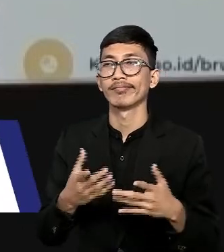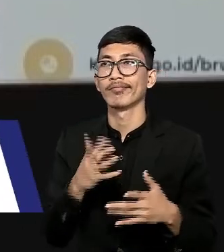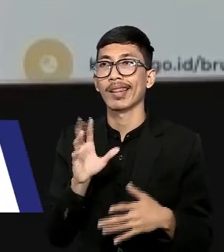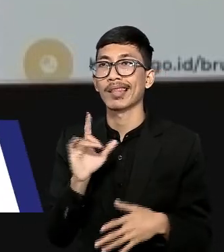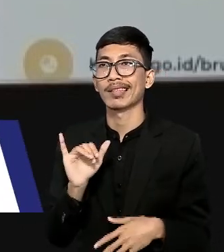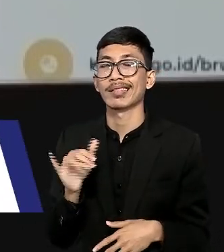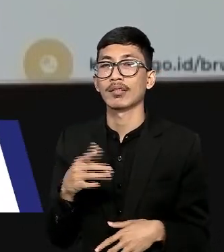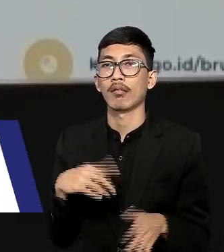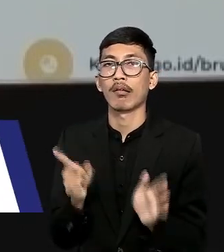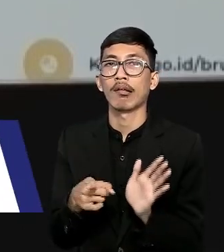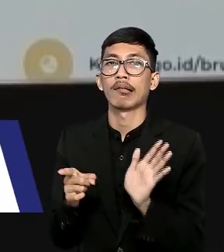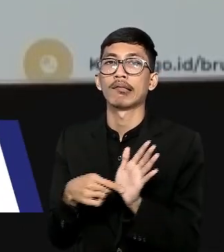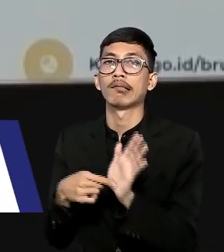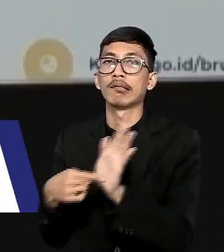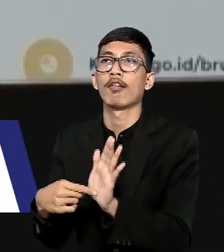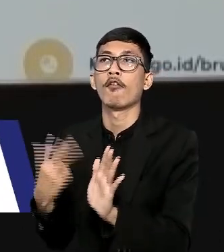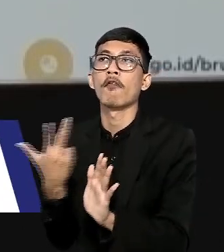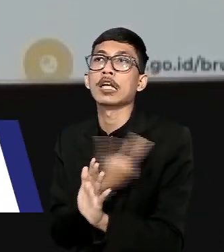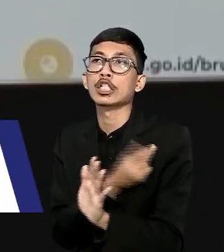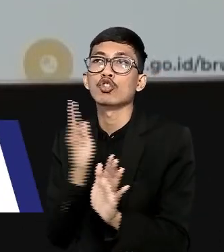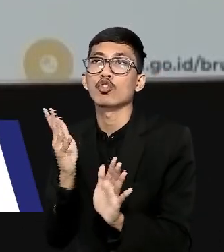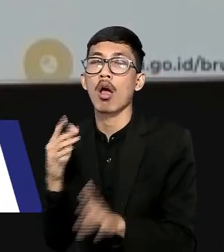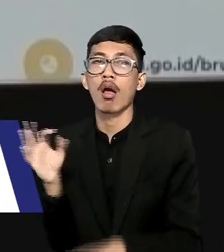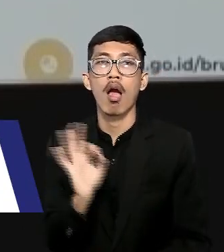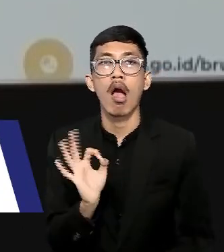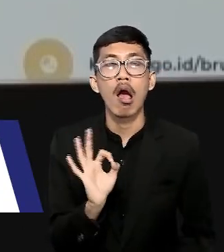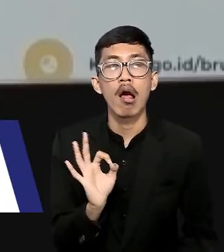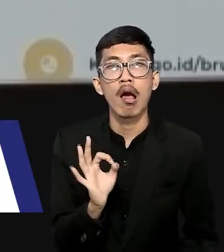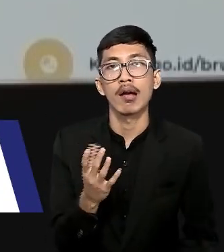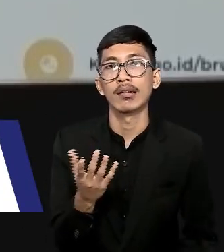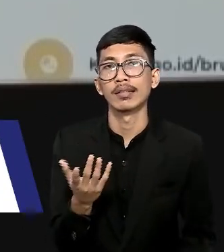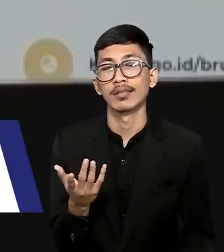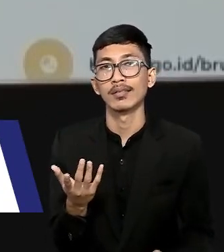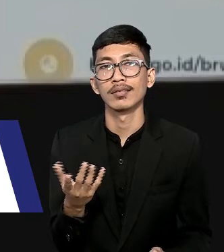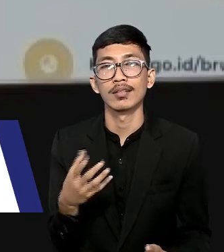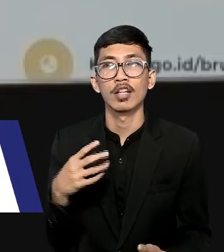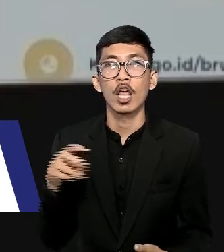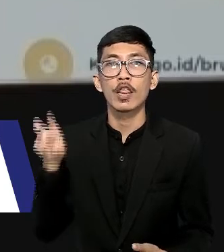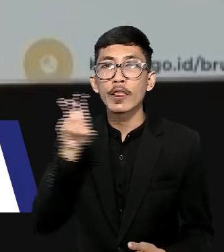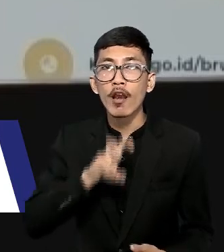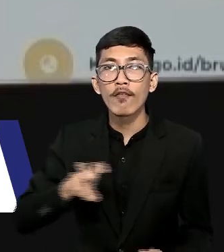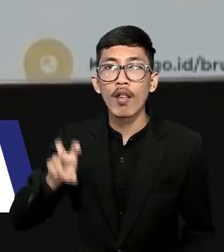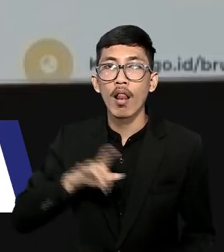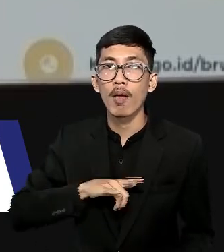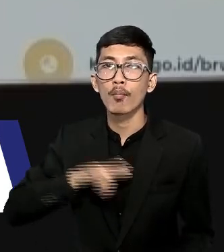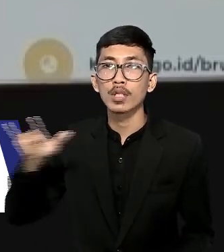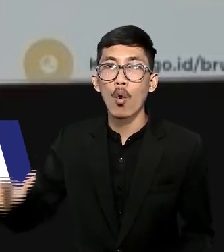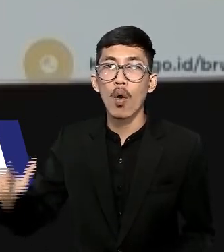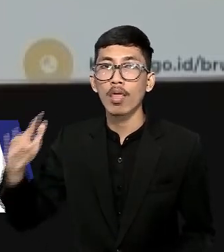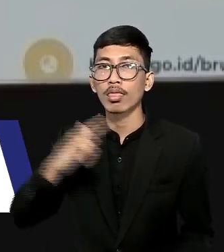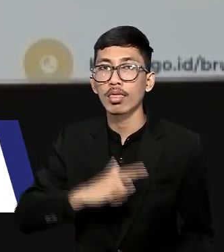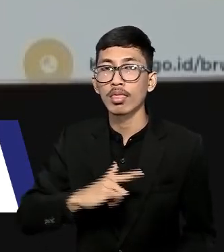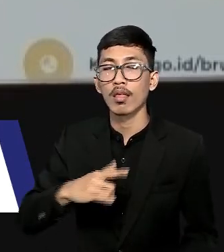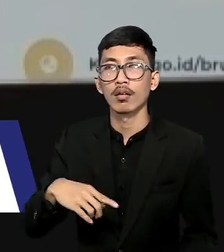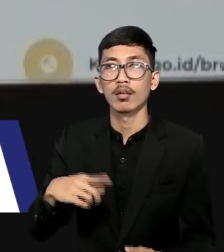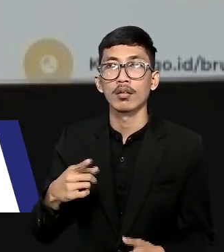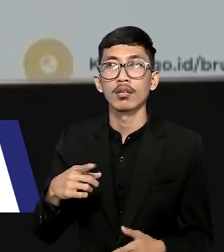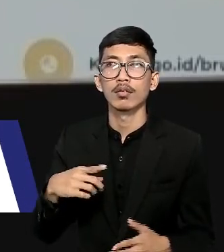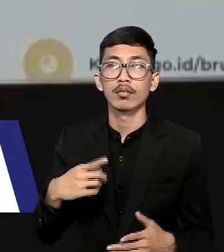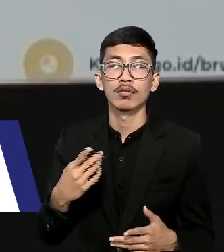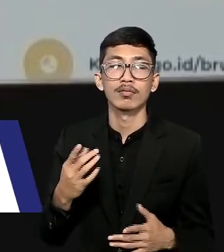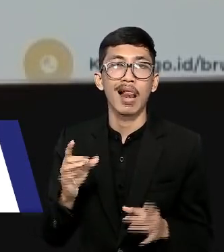etiket ataupun bahwa dia sudah divaksinasi kecuali kalau dia traveling menggunakan pesawat Memang Ada persyaratan untuk antigen dan